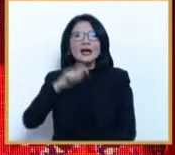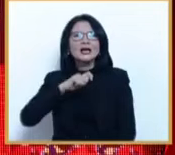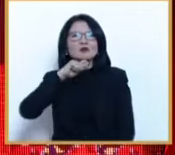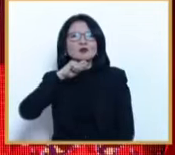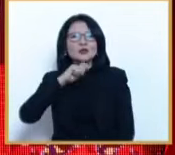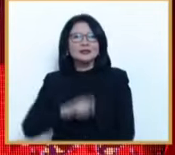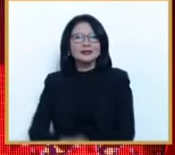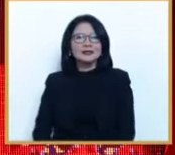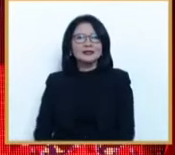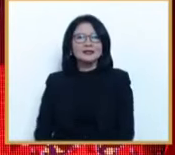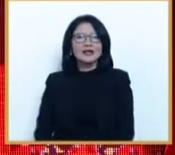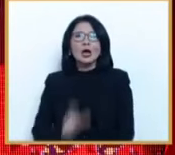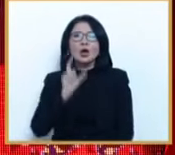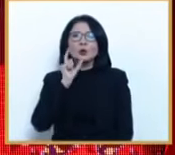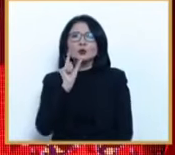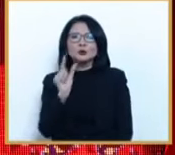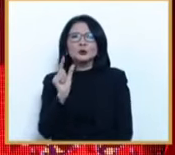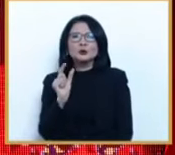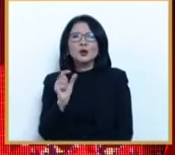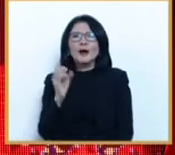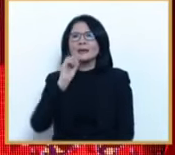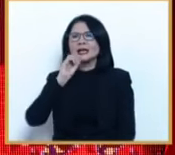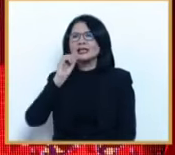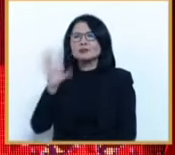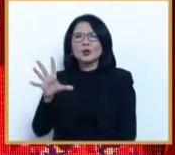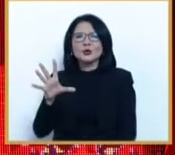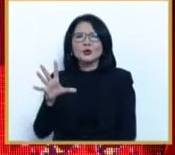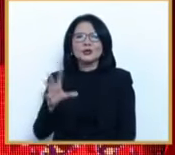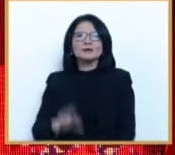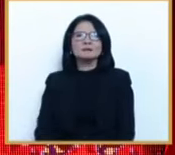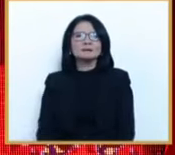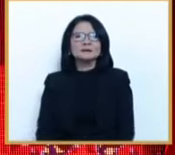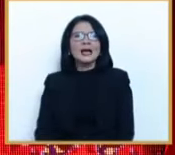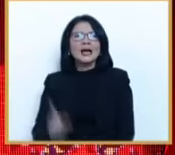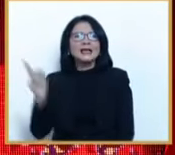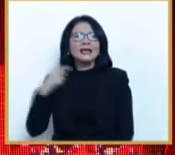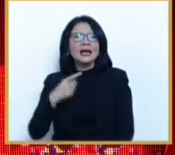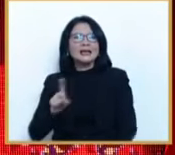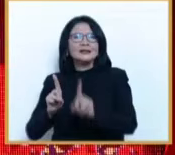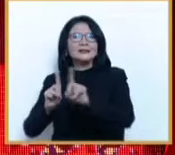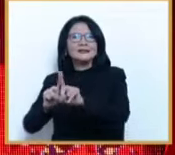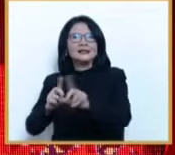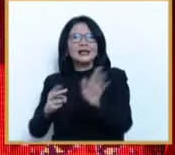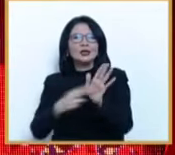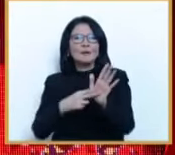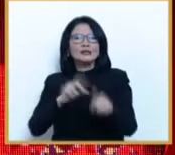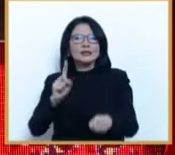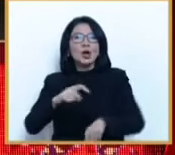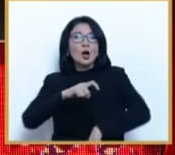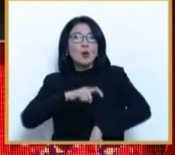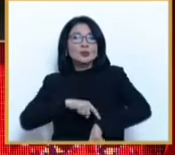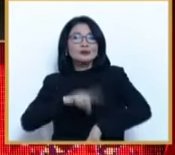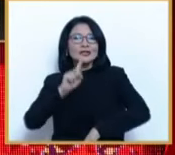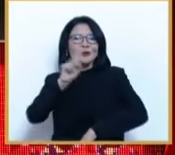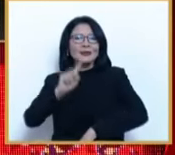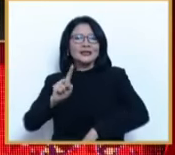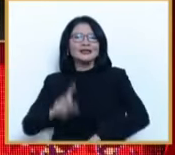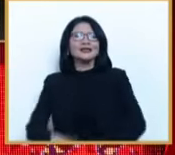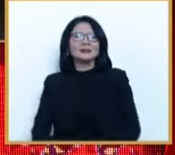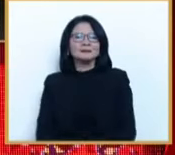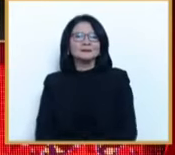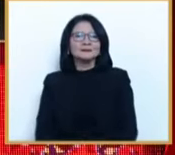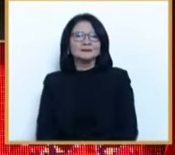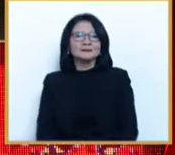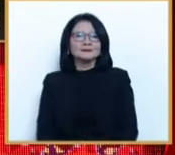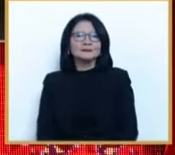Kun Wardana untuk kembali memberikan respon terhadap tanggapan dari Pasangan calon nomor urut 1 waktunya sama 1 menit dan akan dimulai